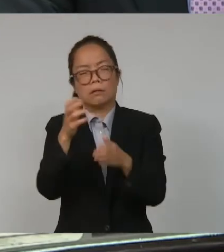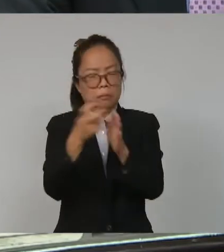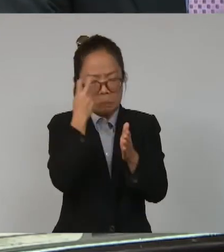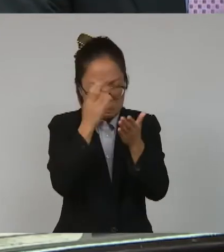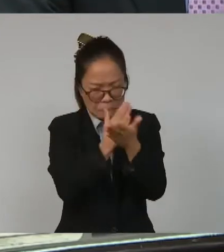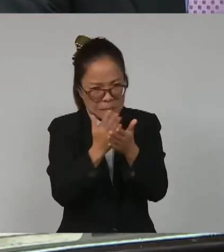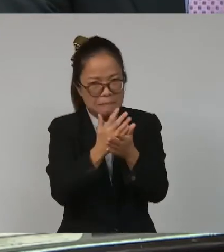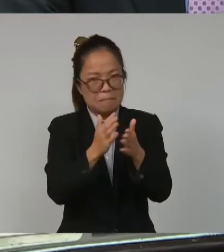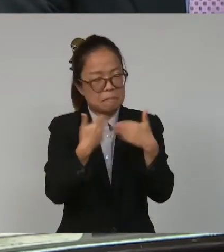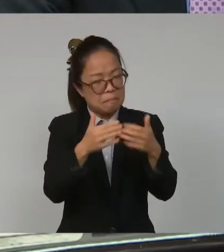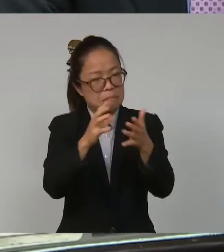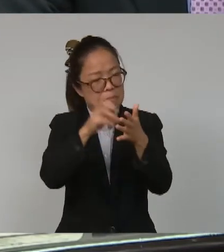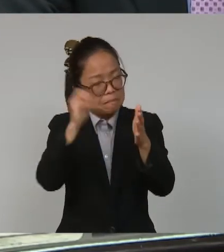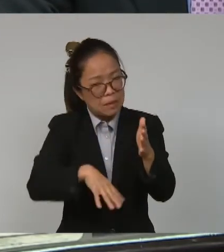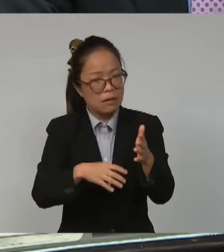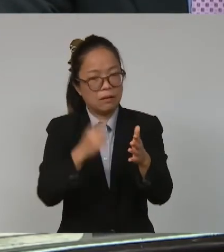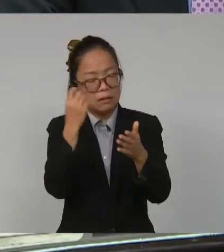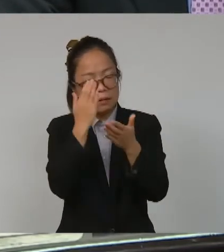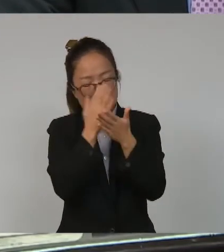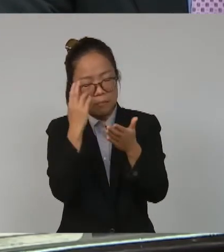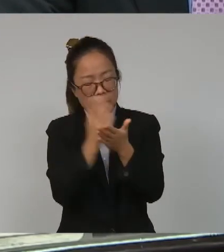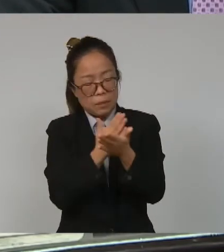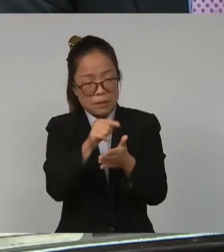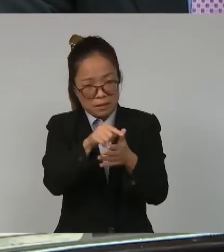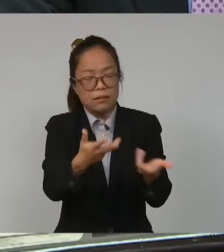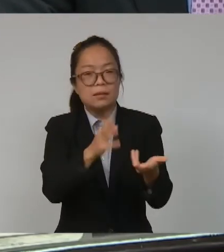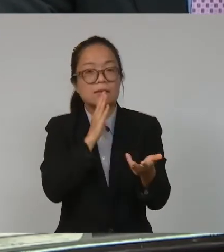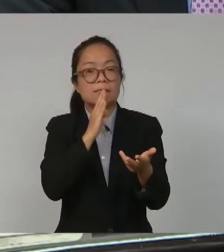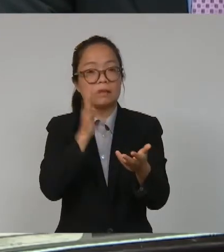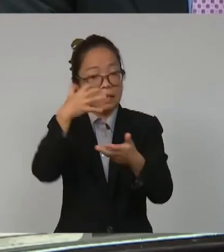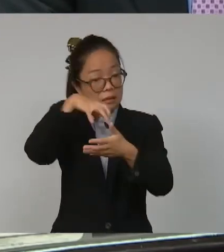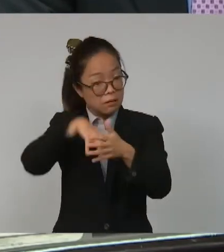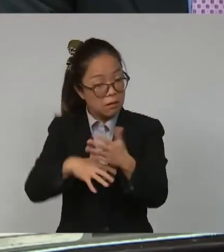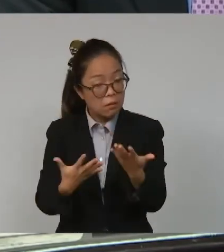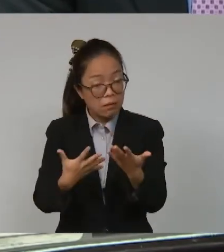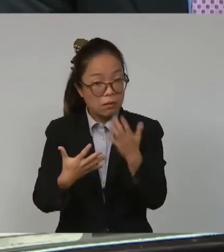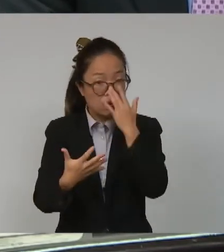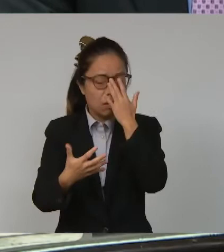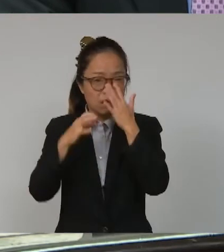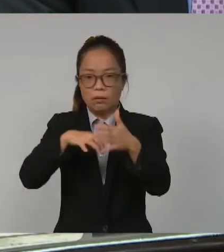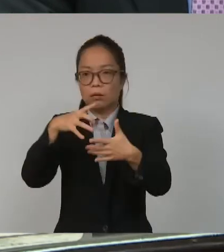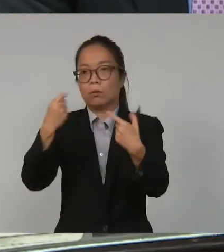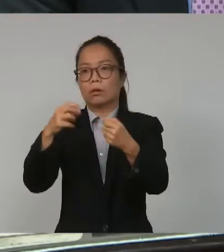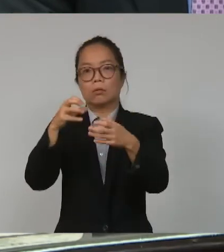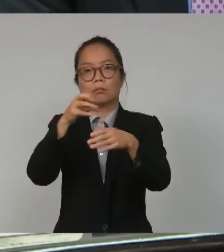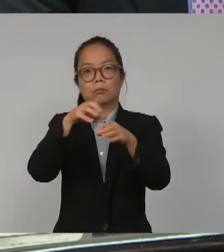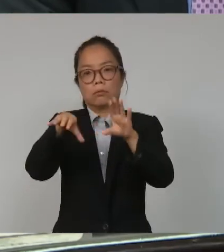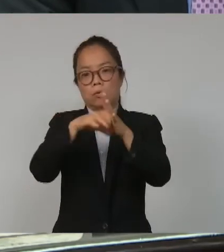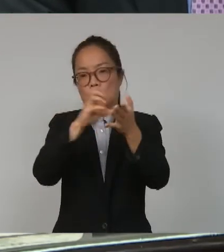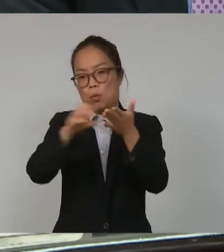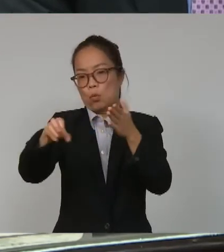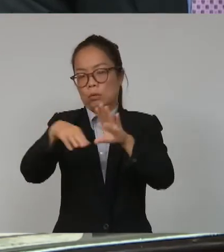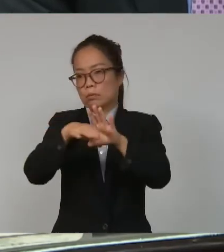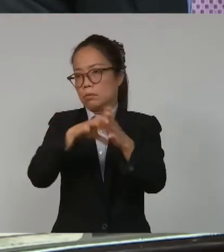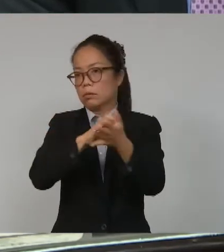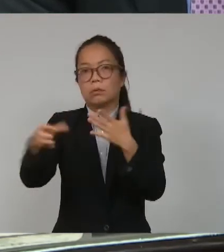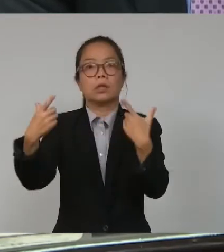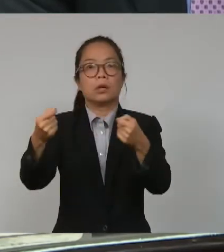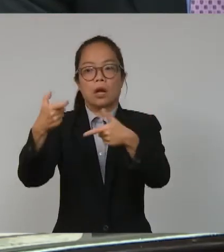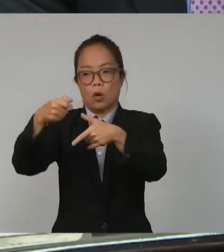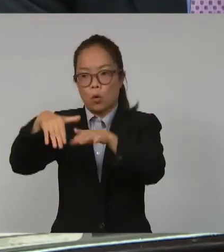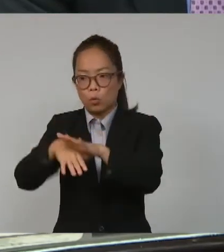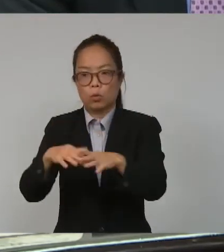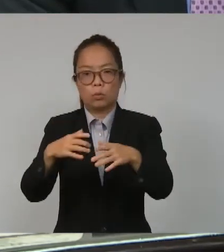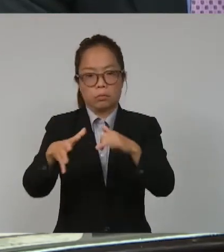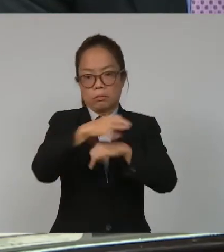了，好，我复决，但是我这内容没有一样都不改，我的内容还是一样，就是公投要绑大